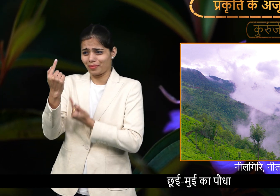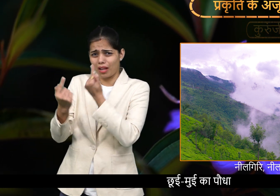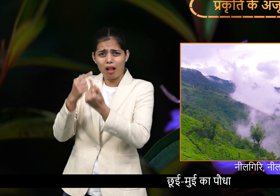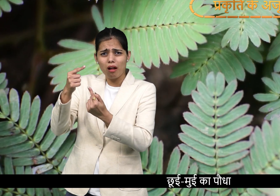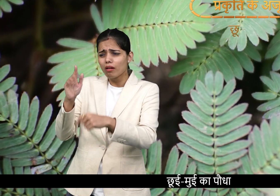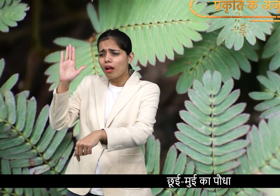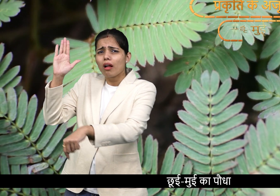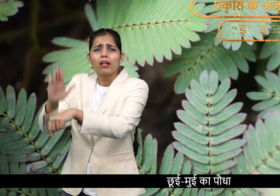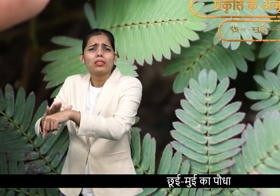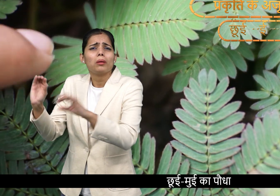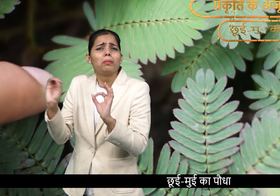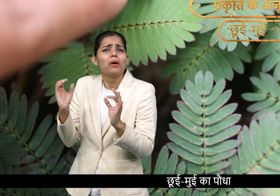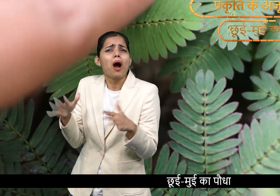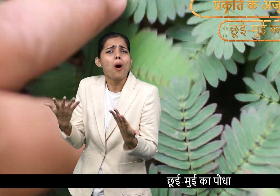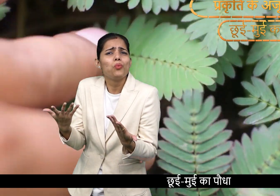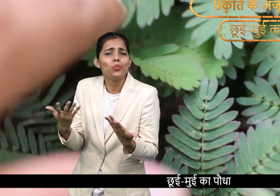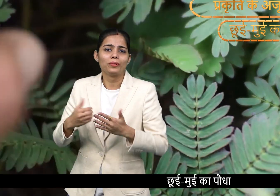छुई मुई का पौधा।